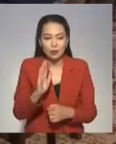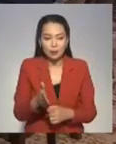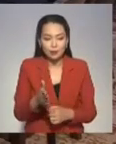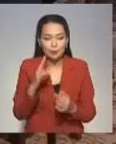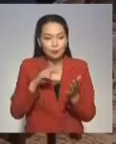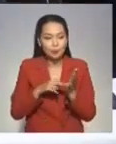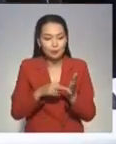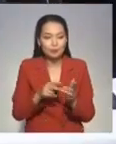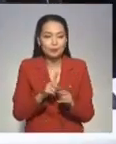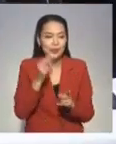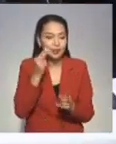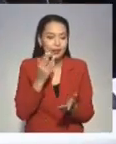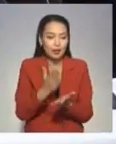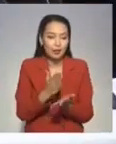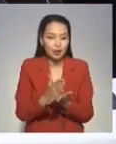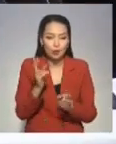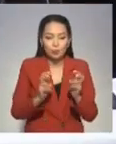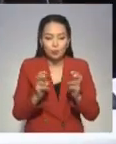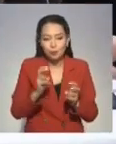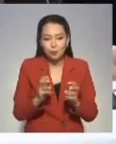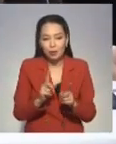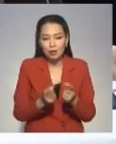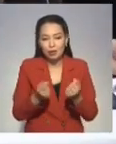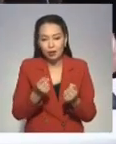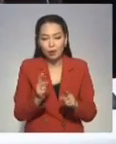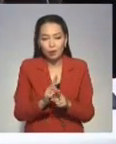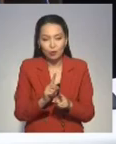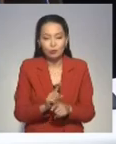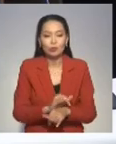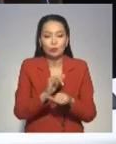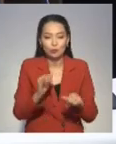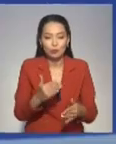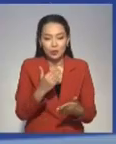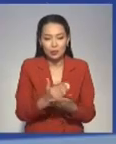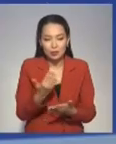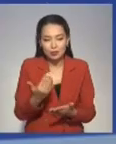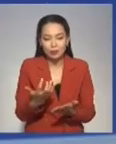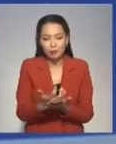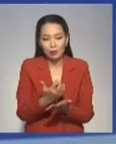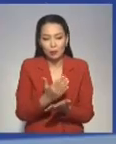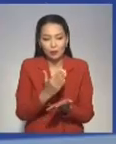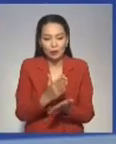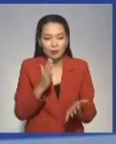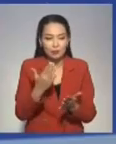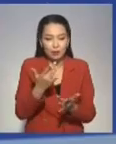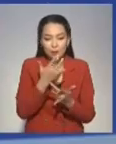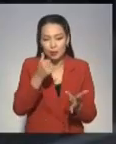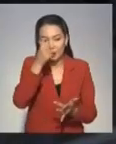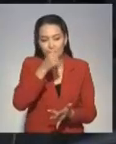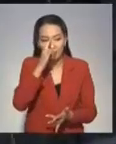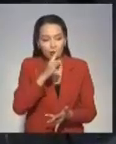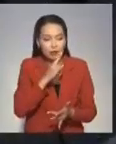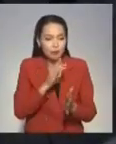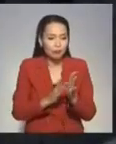Учитывая, что Китай является крупнейшим производителем электромобилей, перспективной видится кооперация в сфере добычи лития. За последние годы в Казахстане значительно